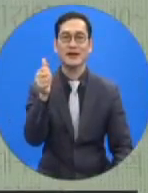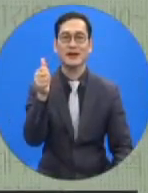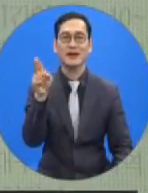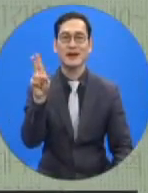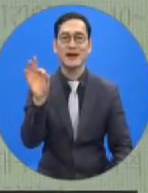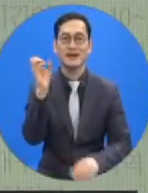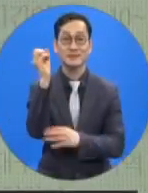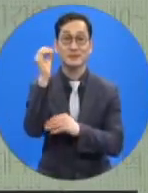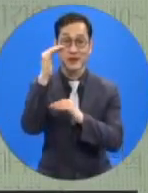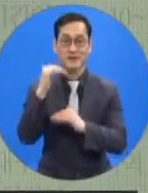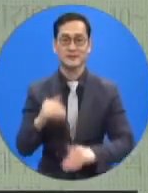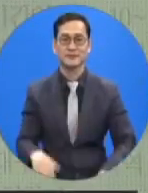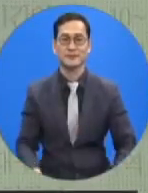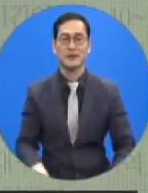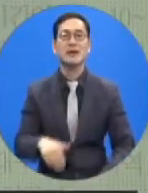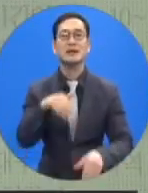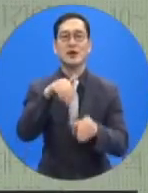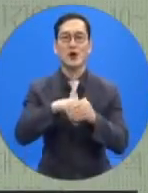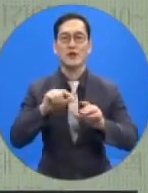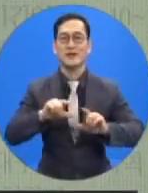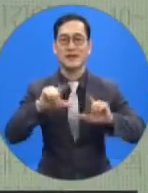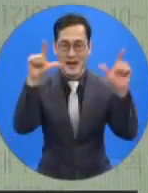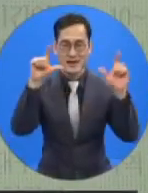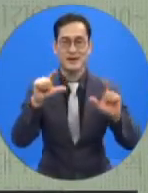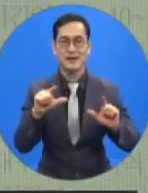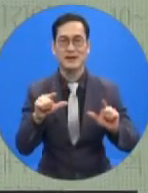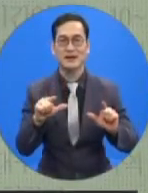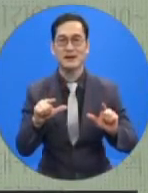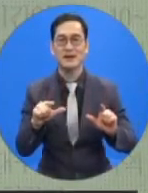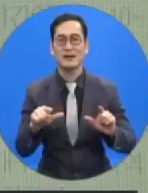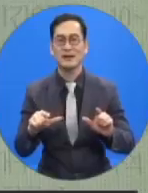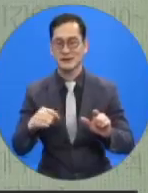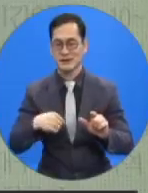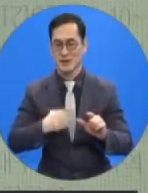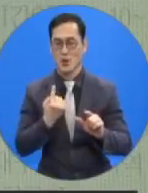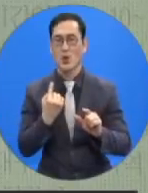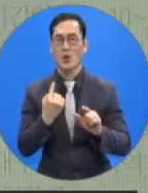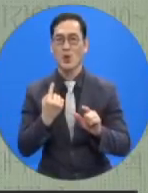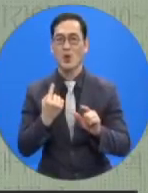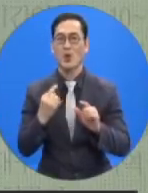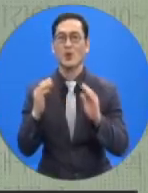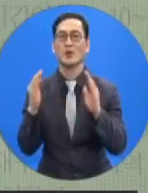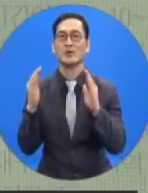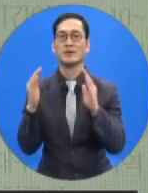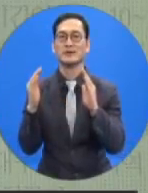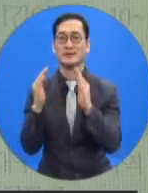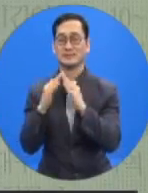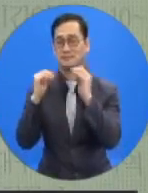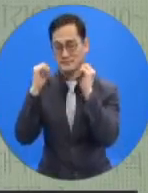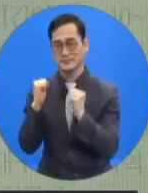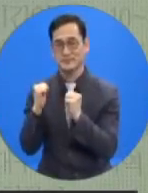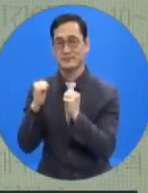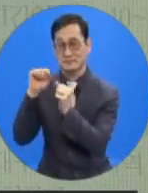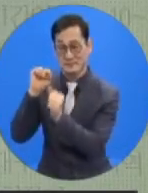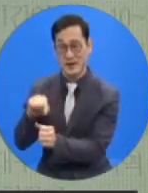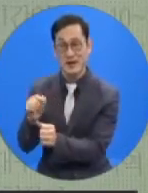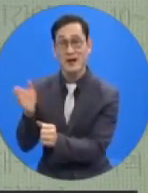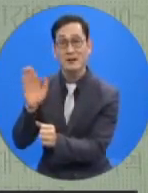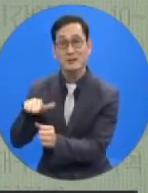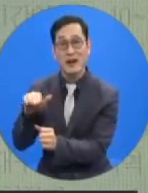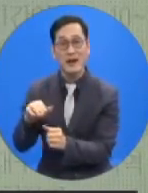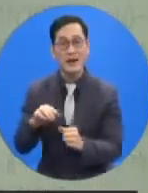선거 당일 자가격리자가 7만여 명, 일시 해제로 투표길 열리나라는 제목이 실렸습니다.